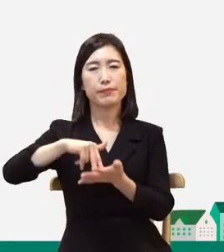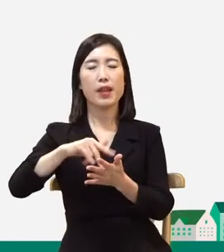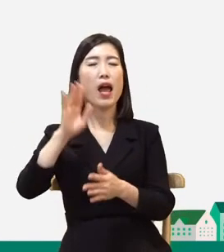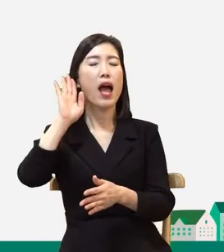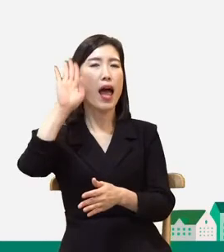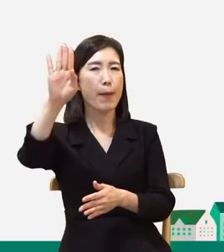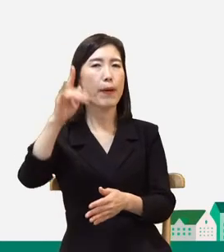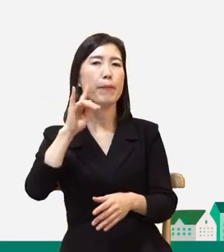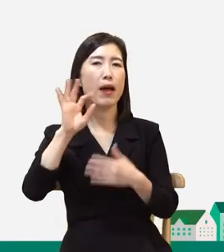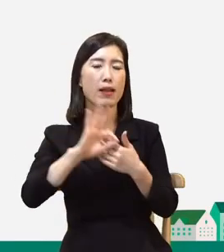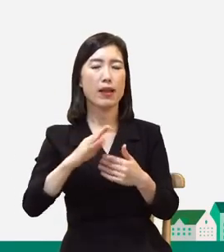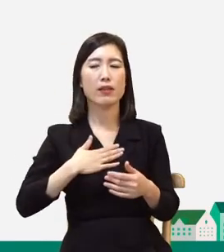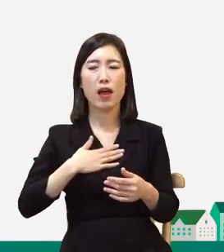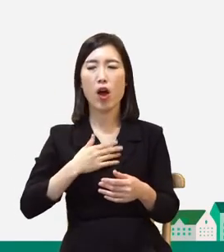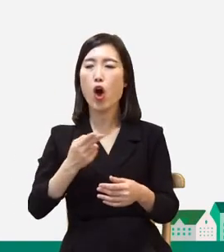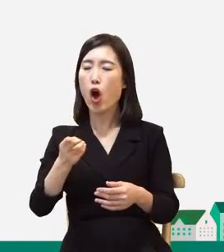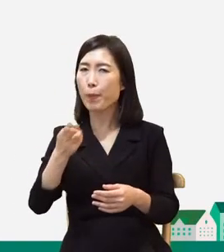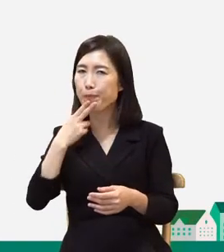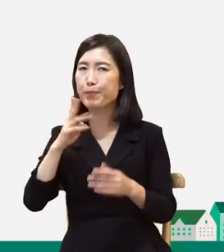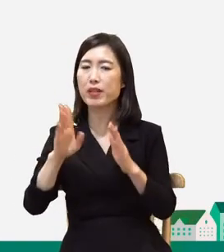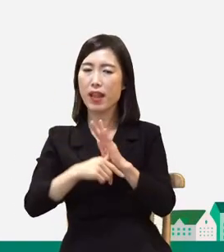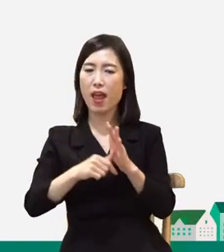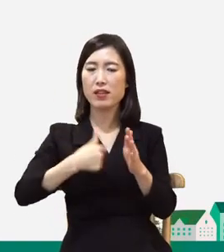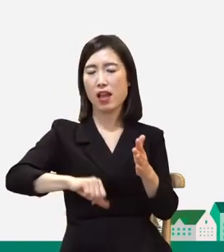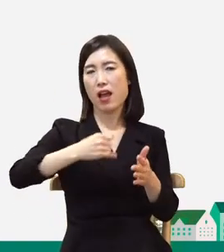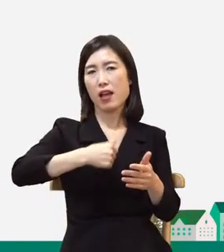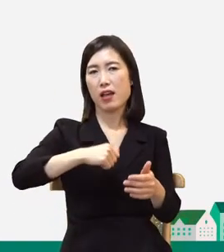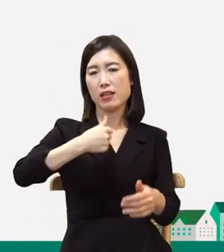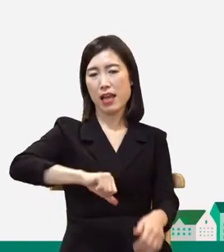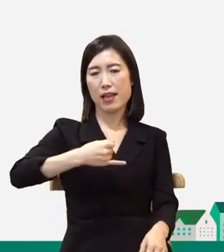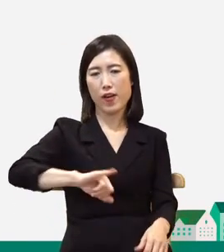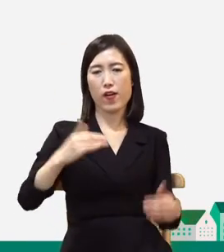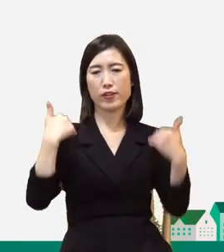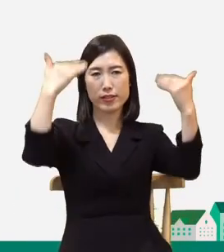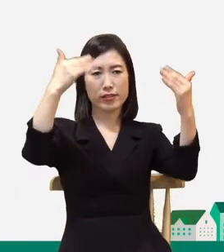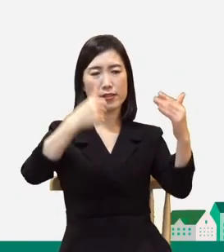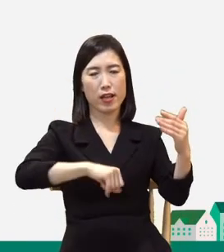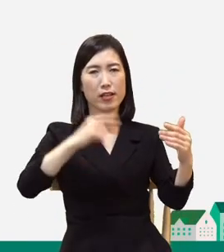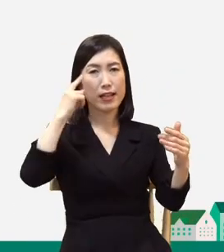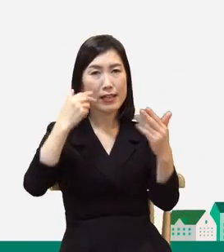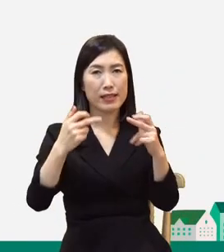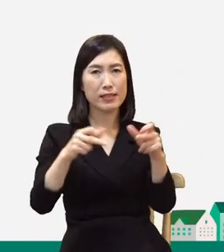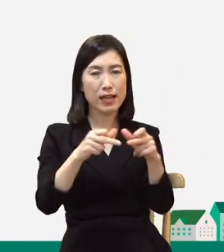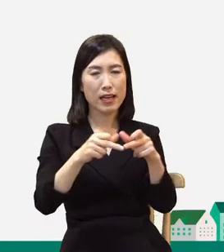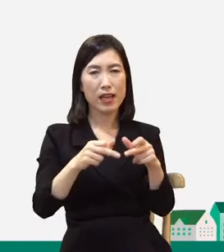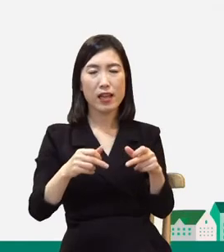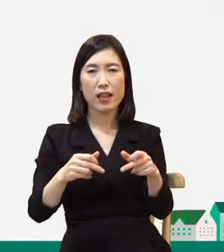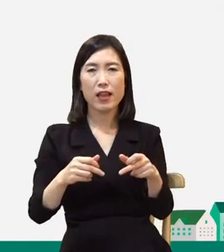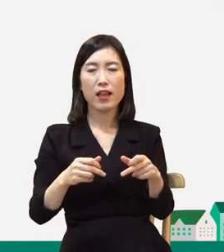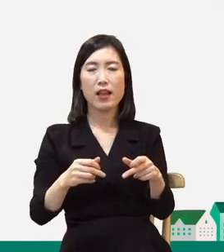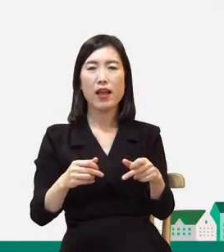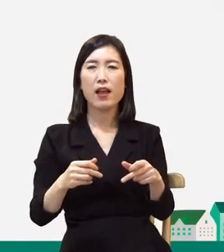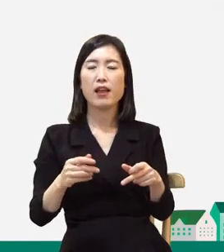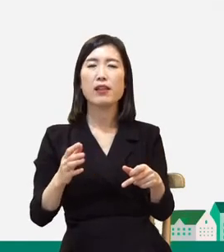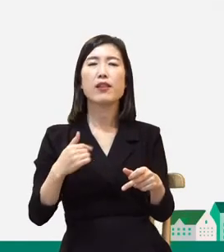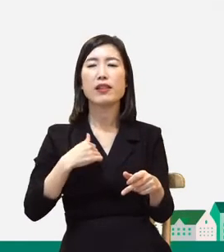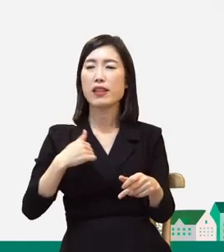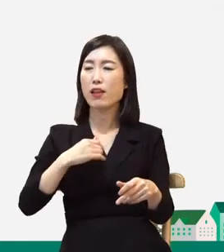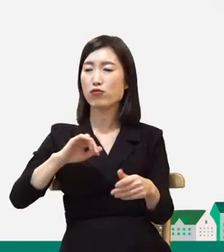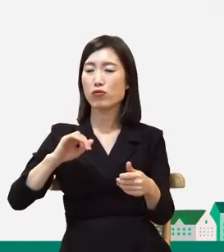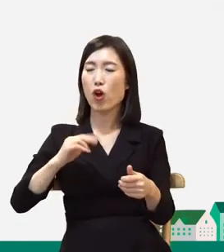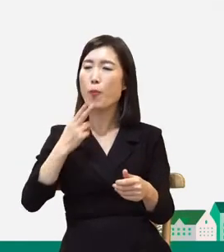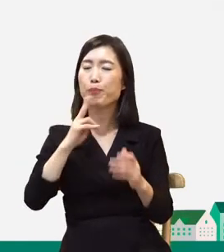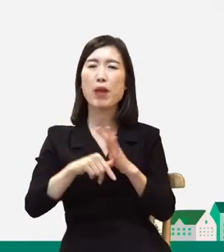지원자 돌봄이 필요한 상황이 됐을 때 이제 자녀들을 독립시키는 것이 아니고 자녀가 성인이